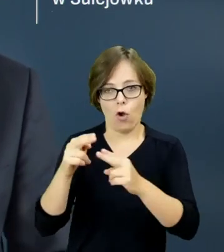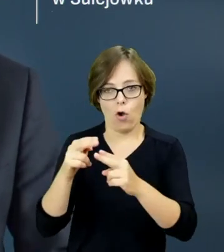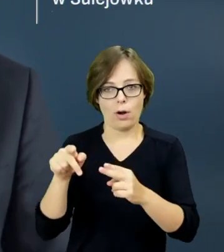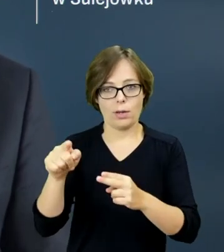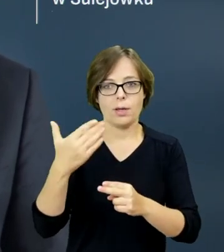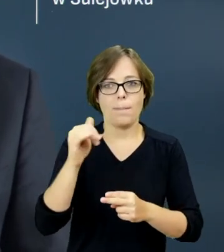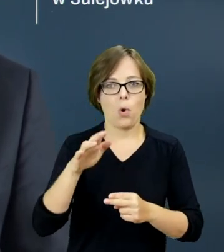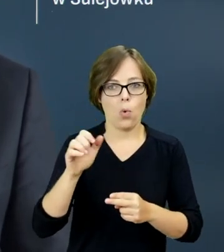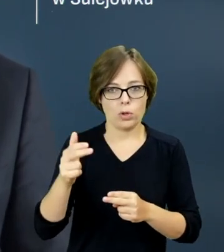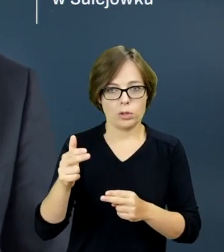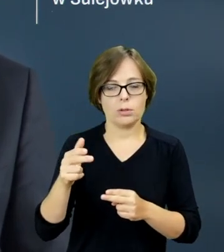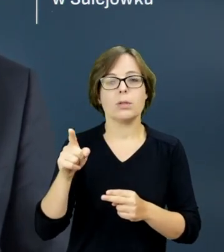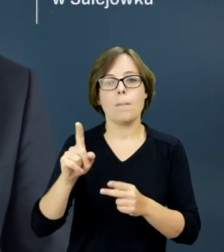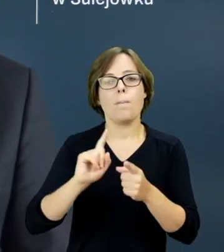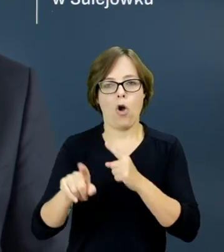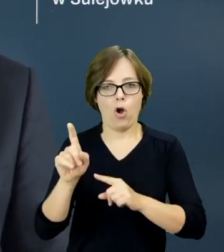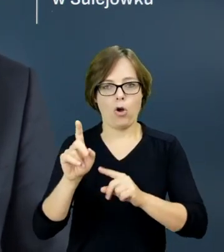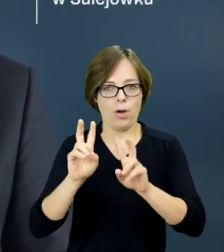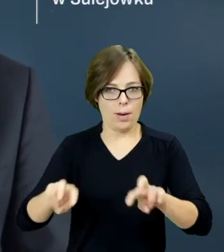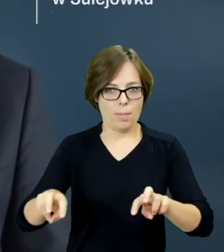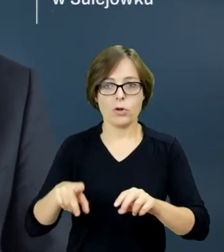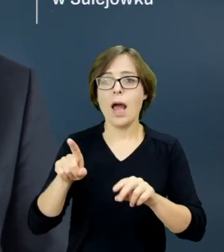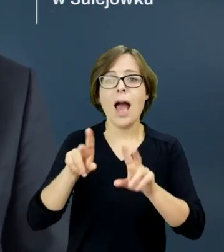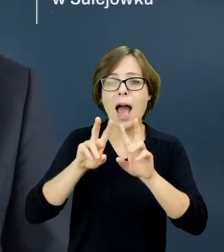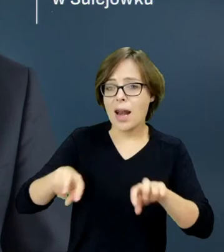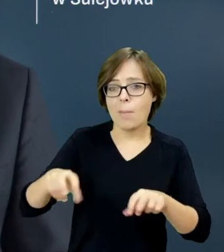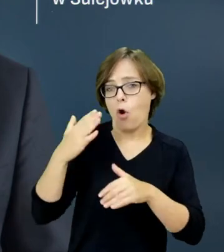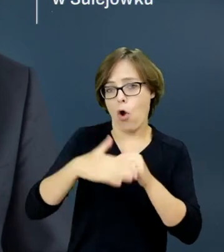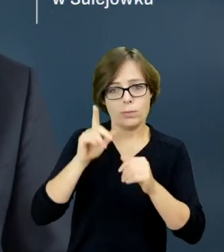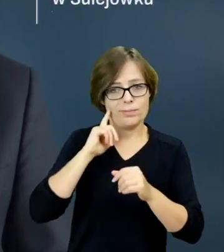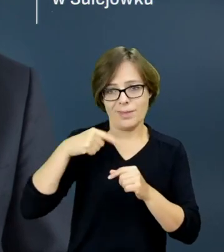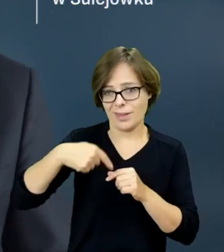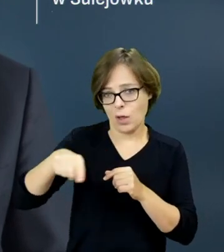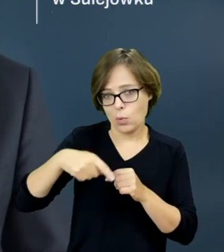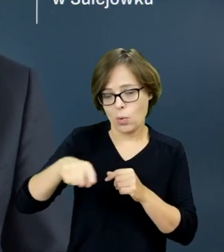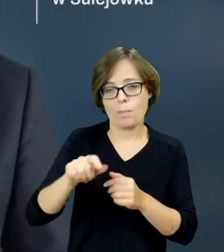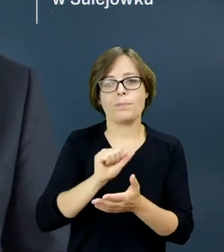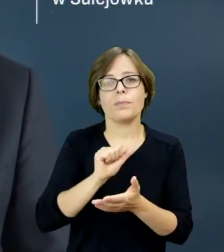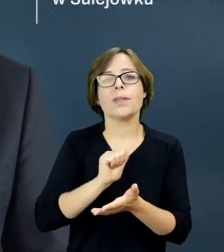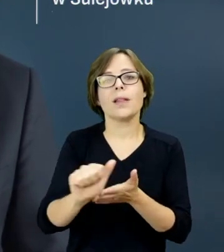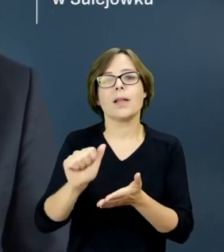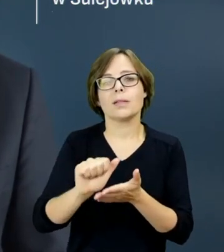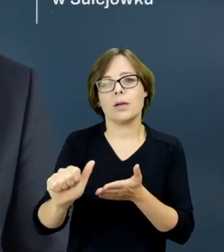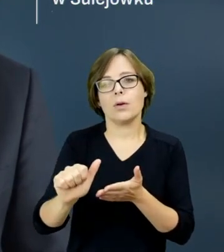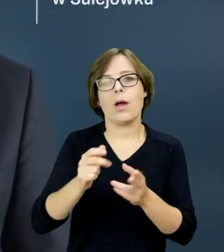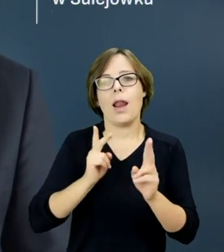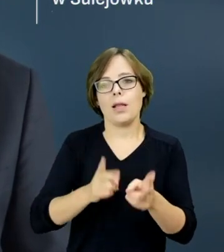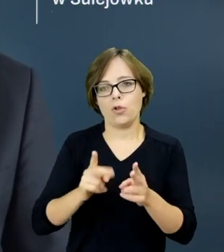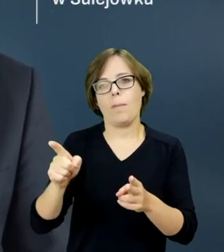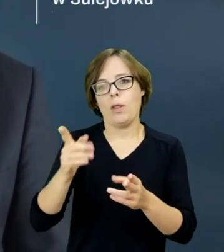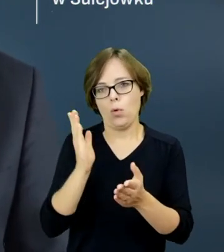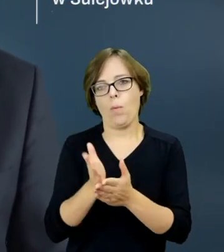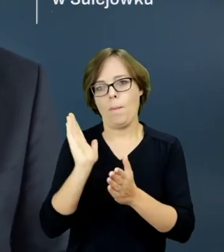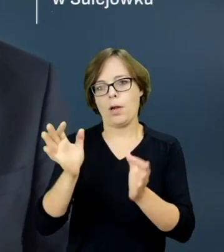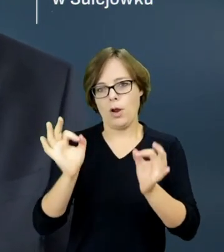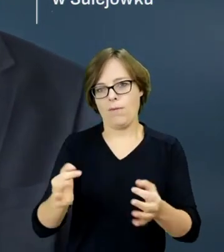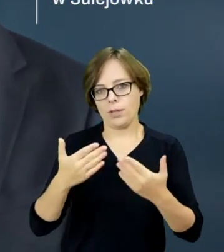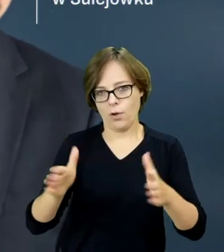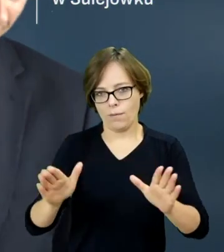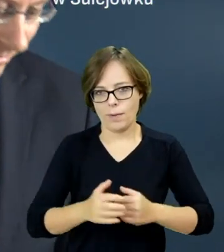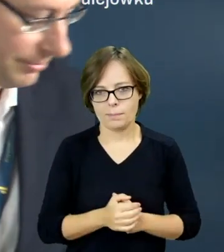do zwiedzania, a to będzie już niedługo, bo 11 listopada. Dziękuję